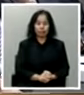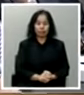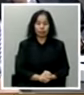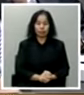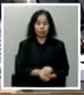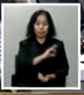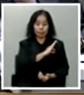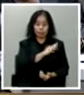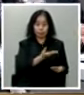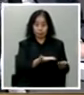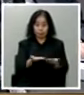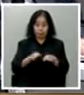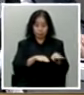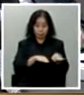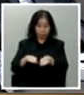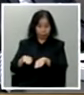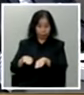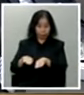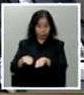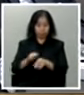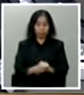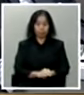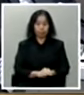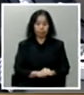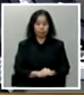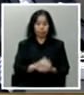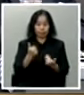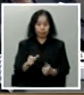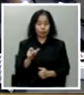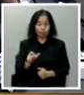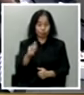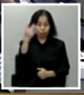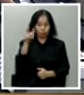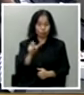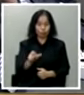มาชิกพร้อมไหมครับเดี๋ยวผมยังอยู่ในช่วงแสดงตนนะครับ